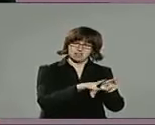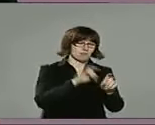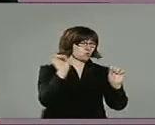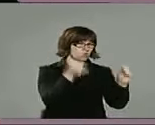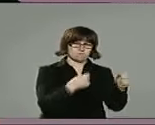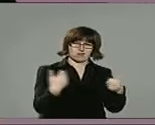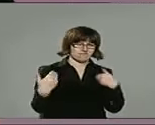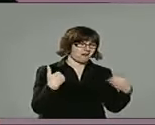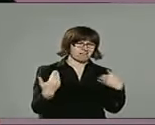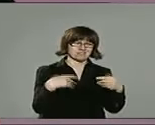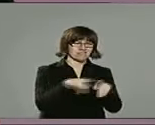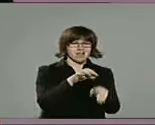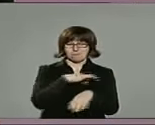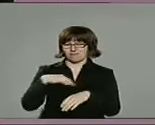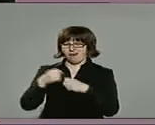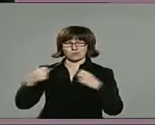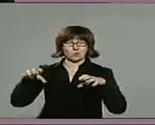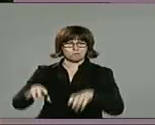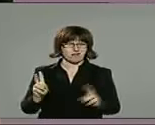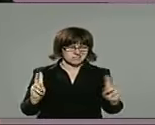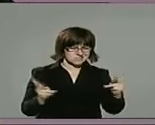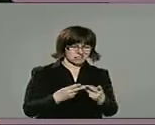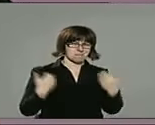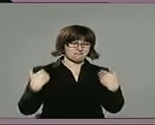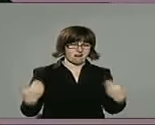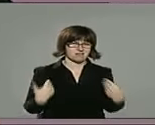verhalten wie die privaten Großbanken, liebe Genossinnen und Genossen.